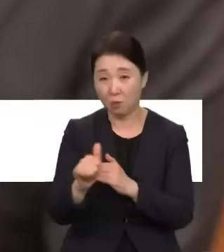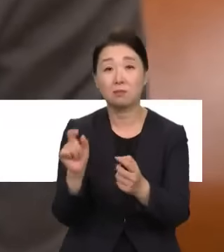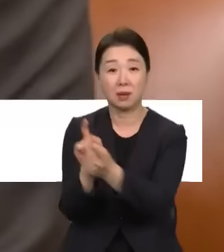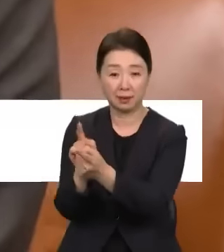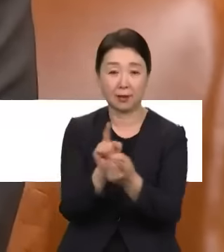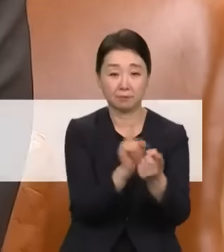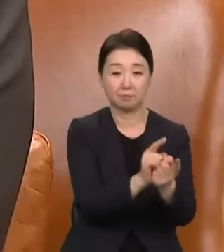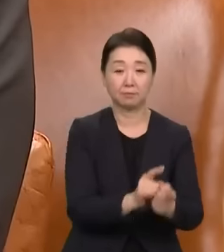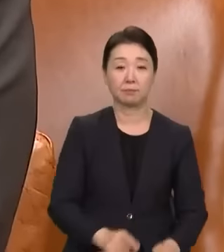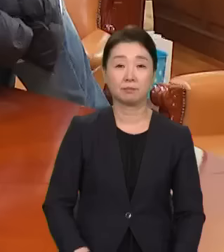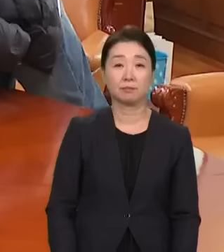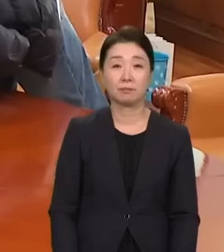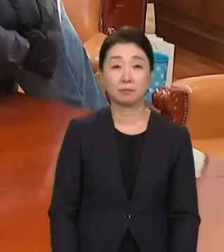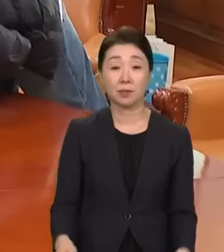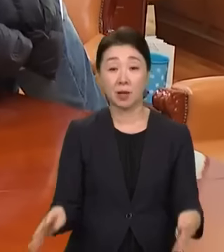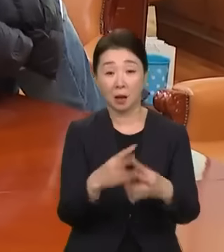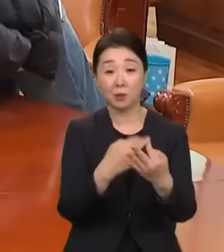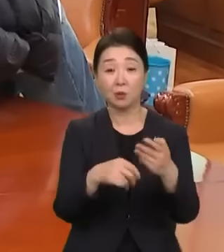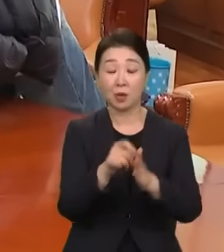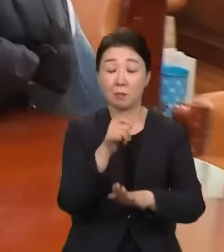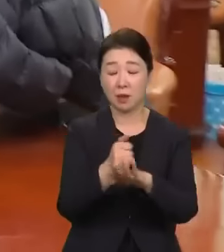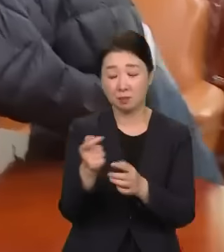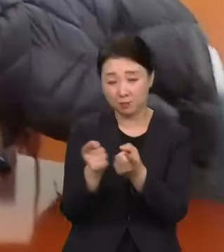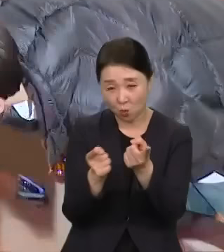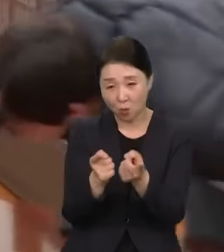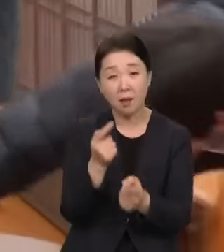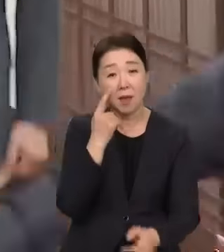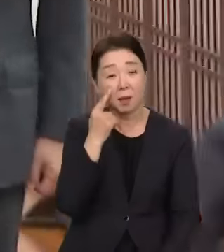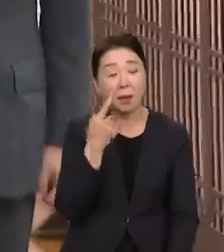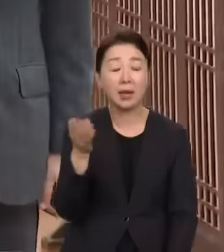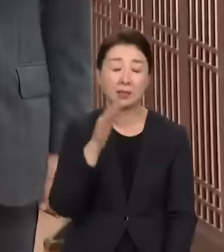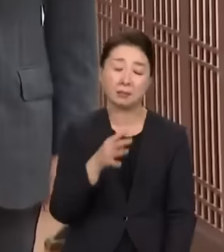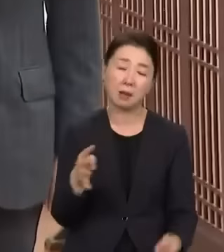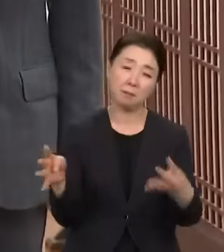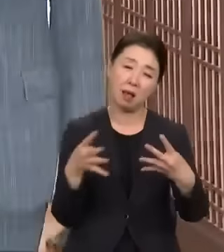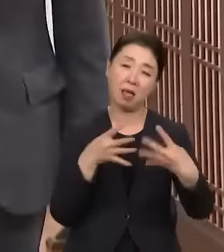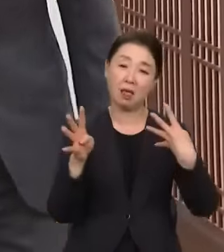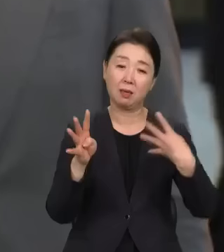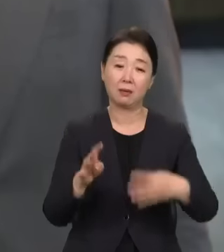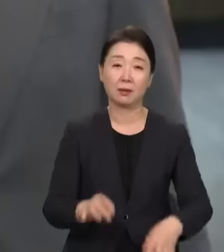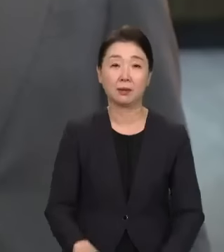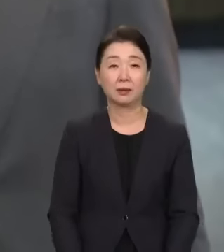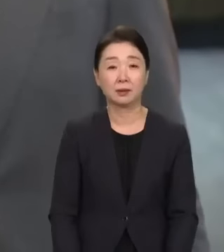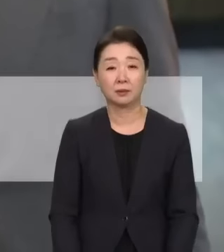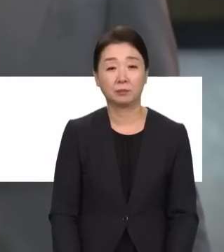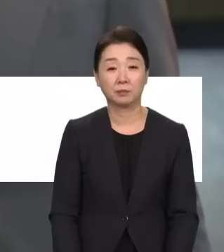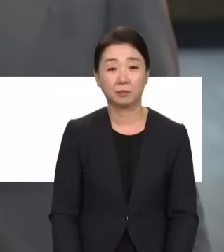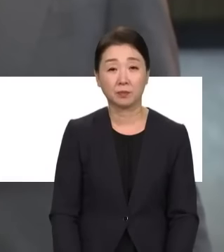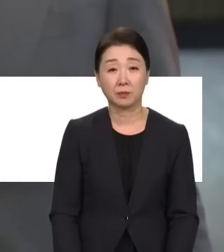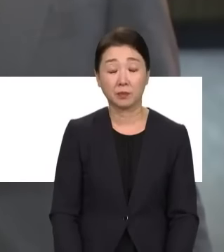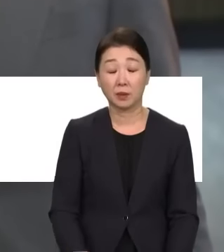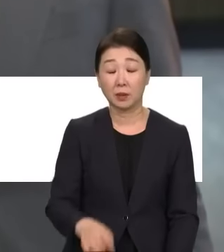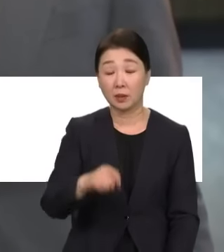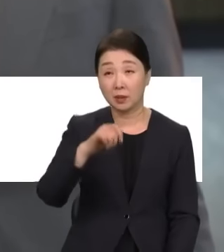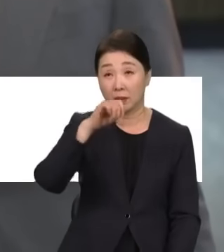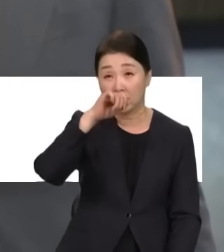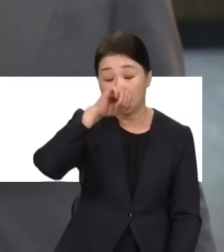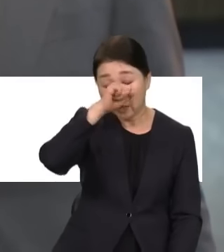만났습니다. 합의를 위해 막판 조율을 시도했지만 회동은 무산됐습니다. 예결위 날치기